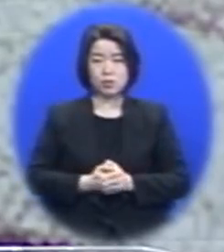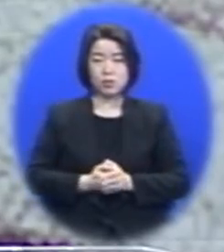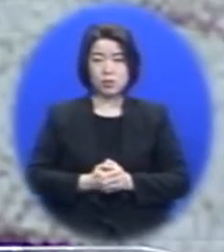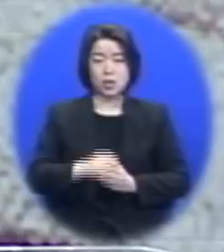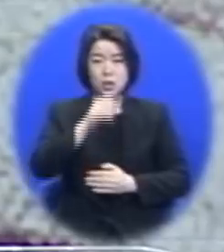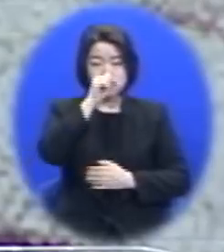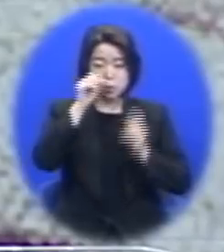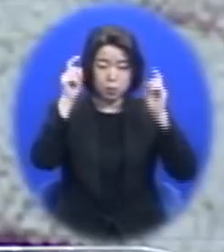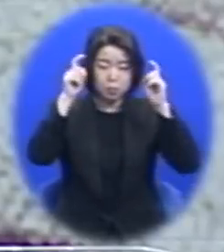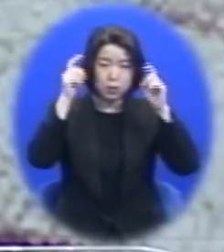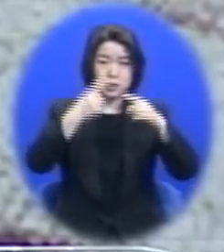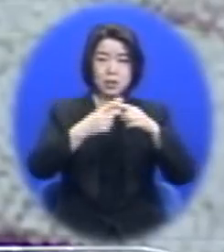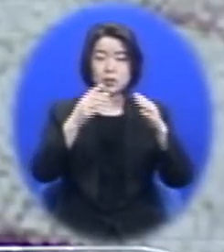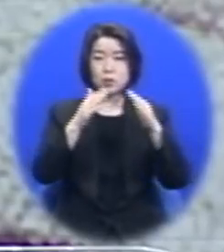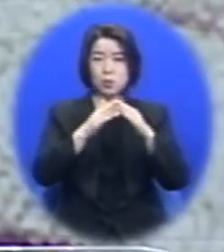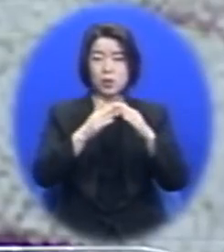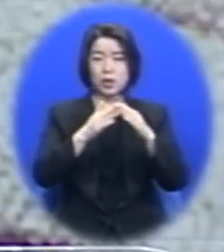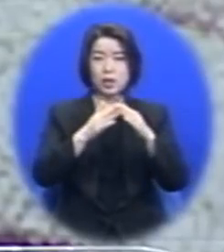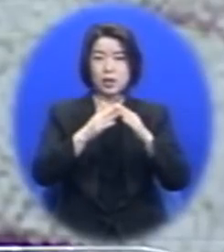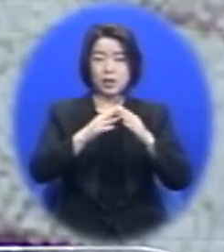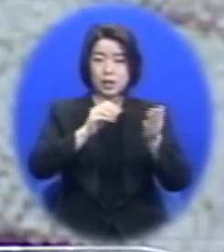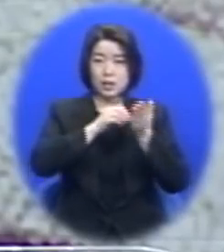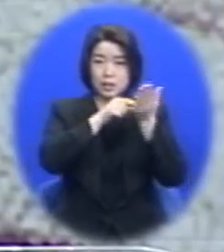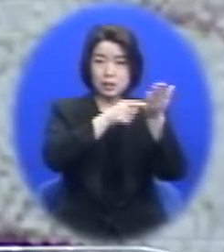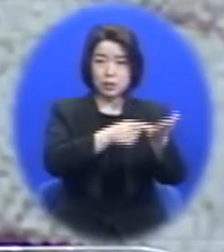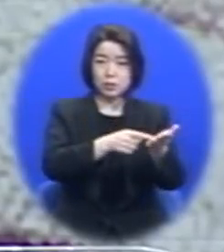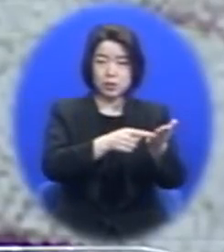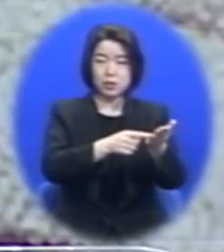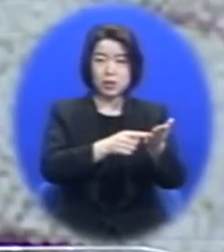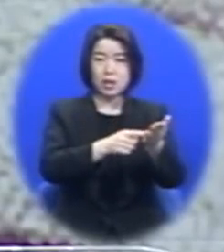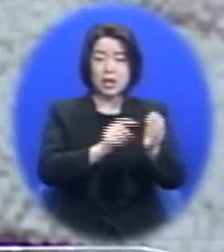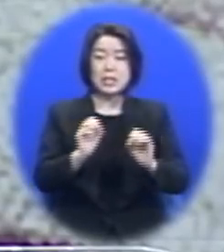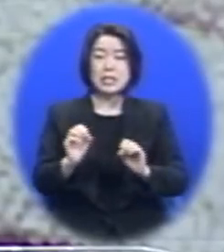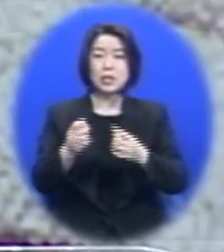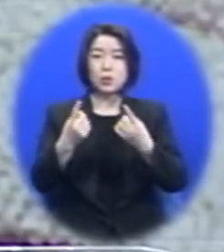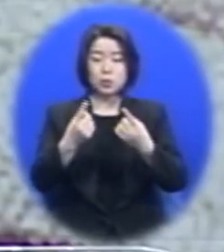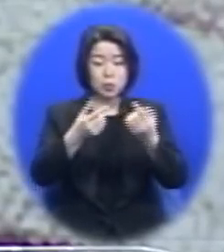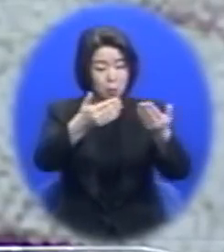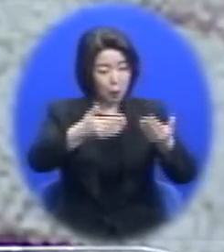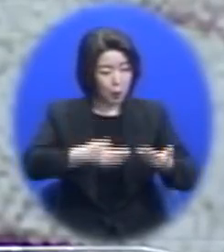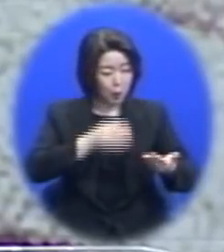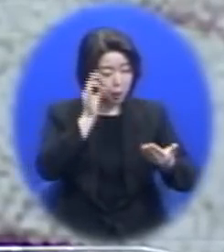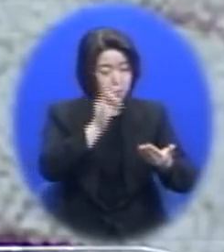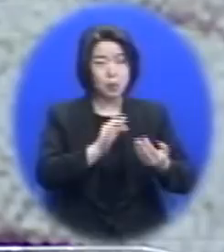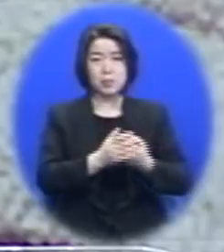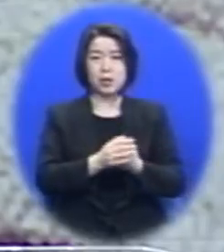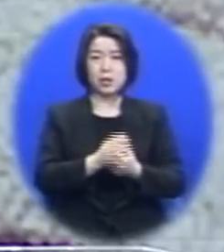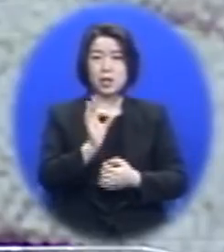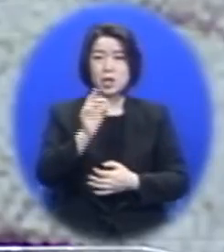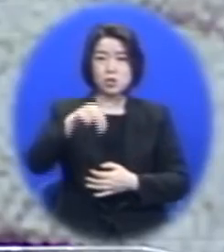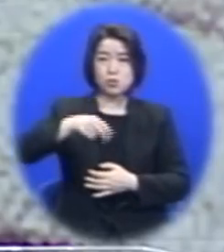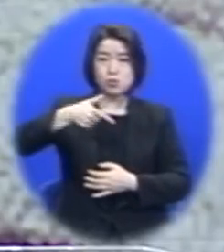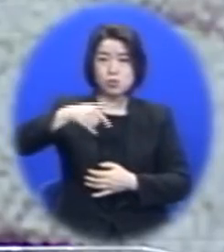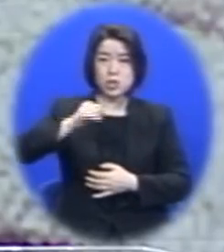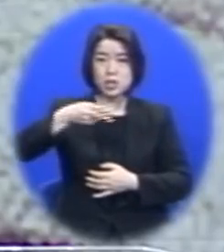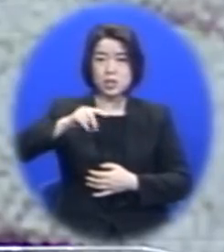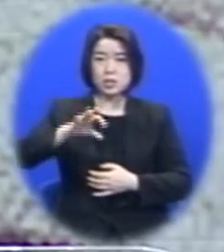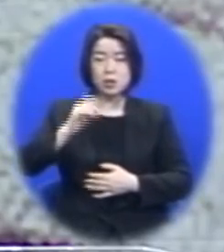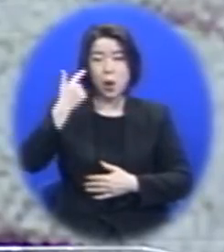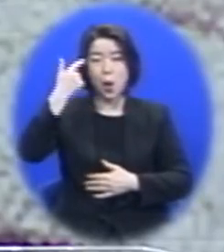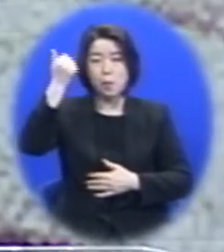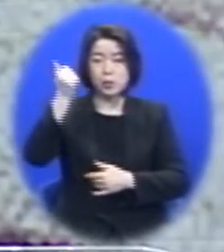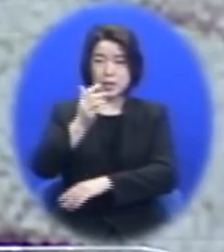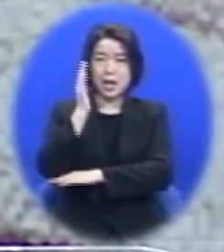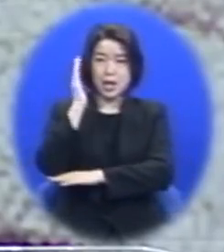등록하는 동기를 이렇게 새가족 등록 을 하면서 받아보니까 유기성 목사의 설교 때문에 등록